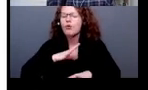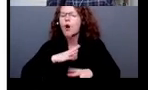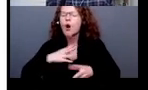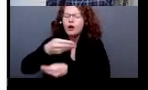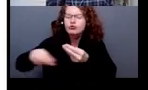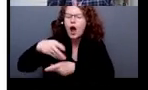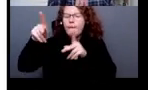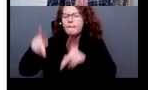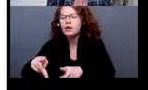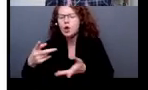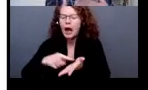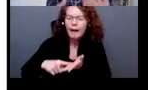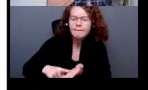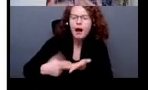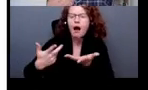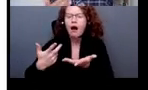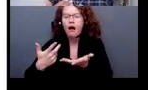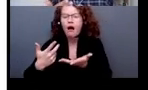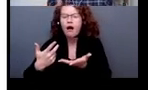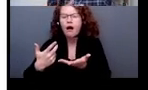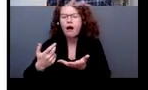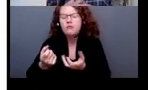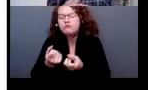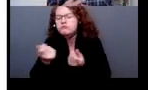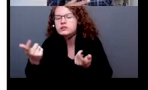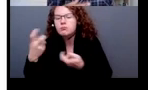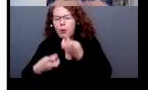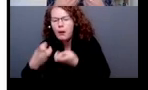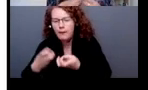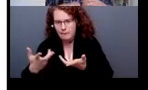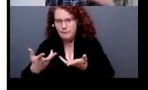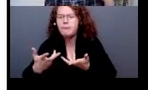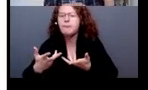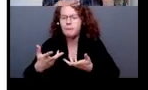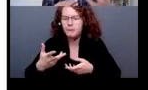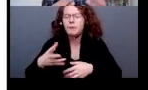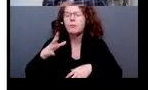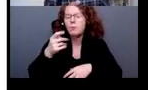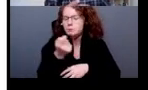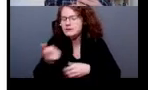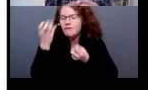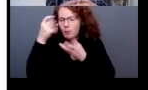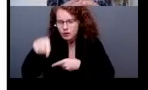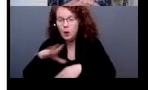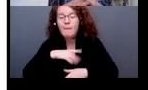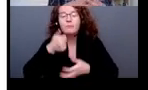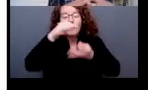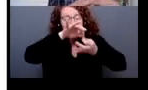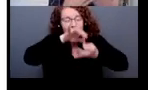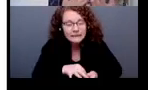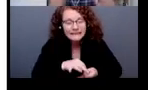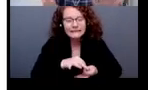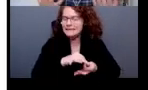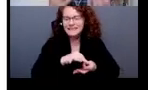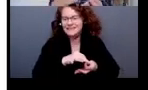gens qui réparent, sur lesquels on trouve ce type de données, mais ça ne va pas aussi loin. Et donc, dû